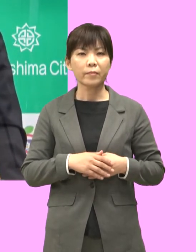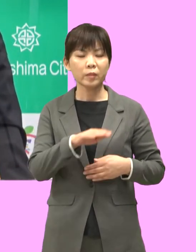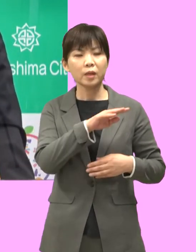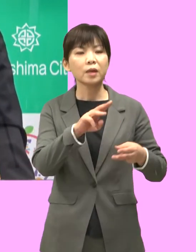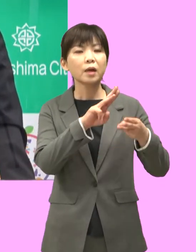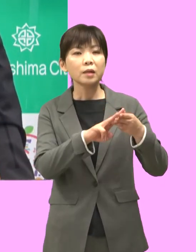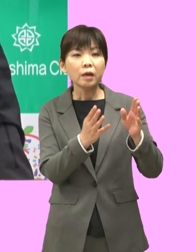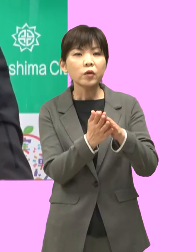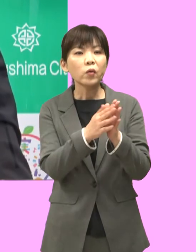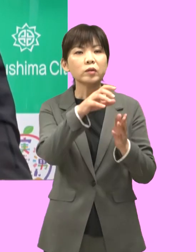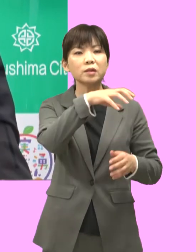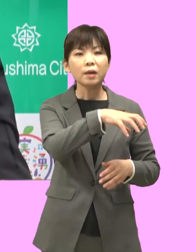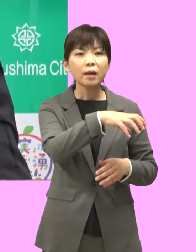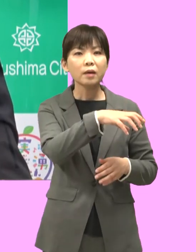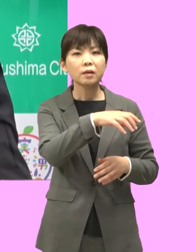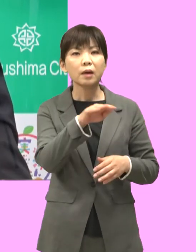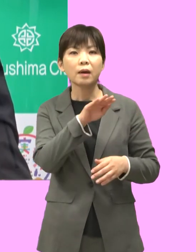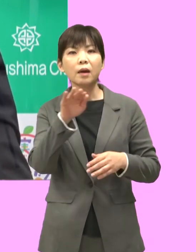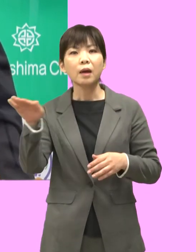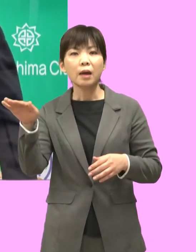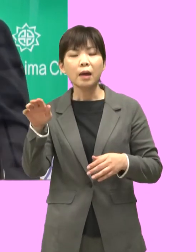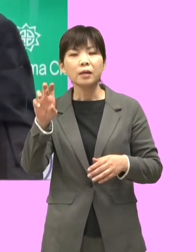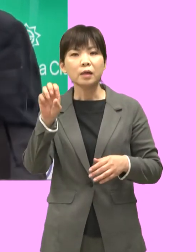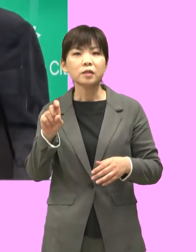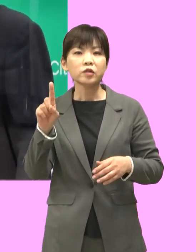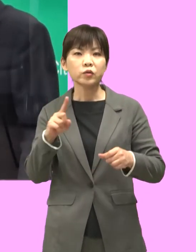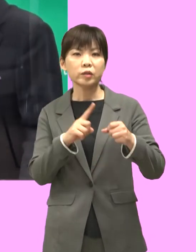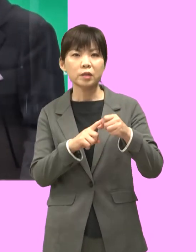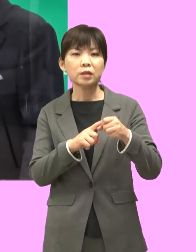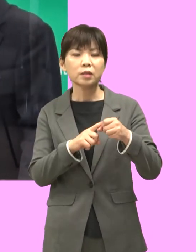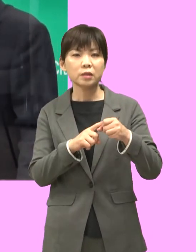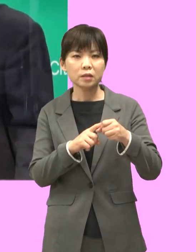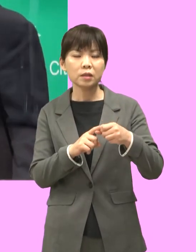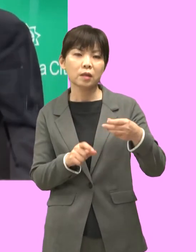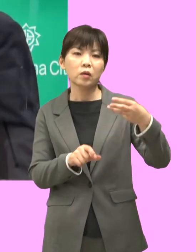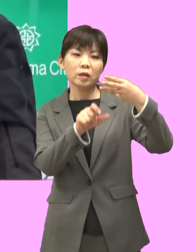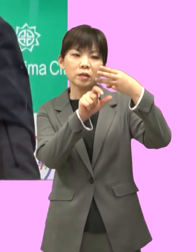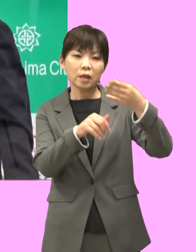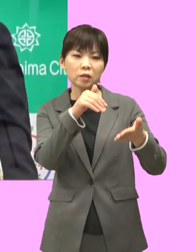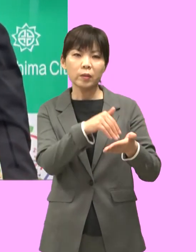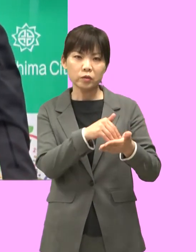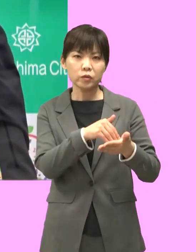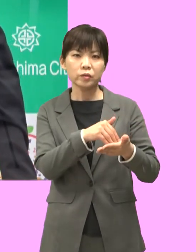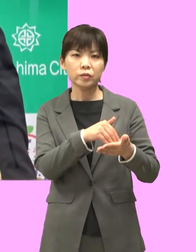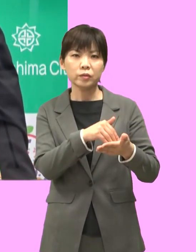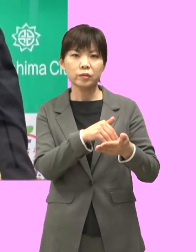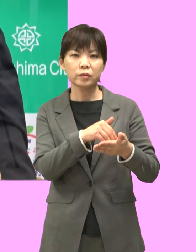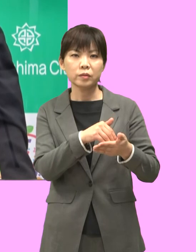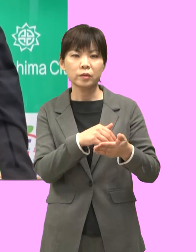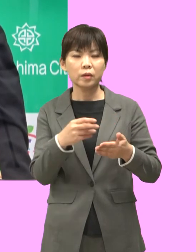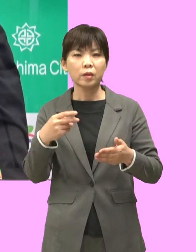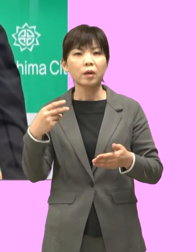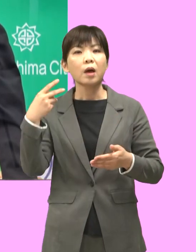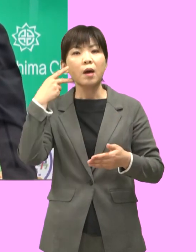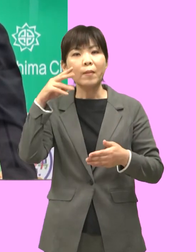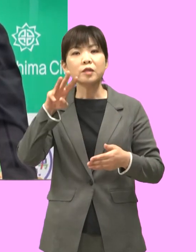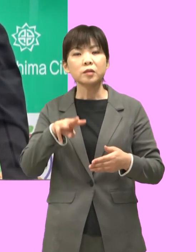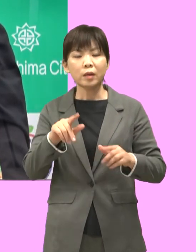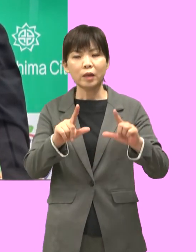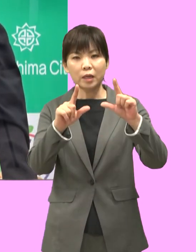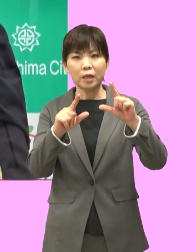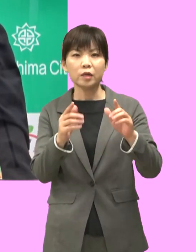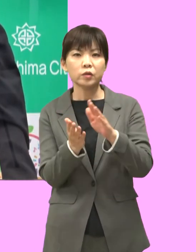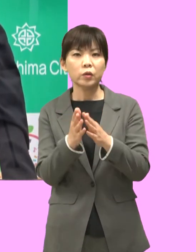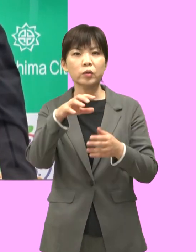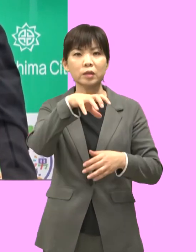平田幼稚園が、平成31年の3月末、松川東幼稚園も平